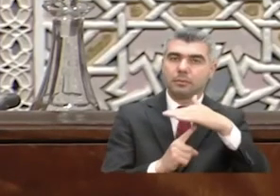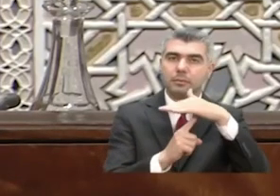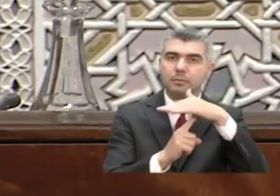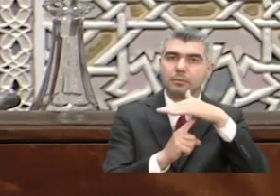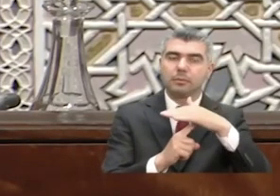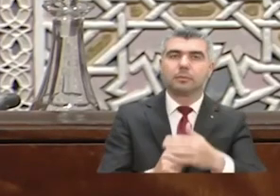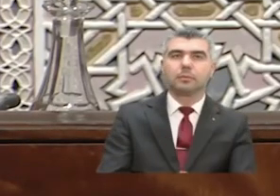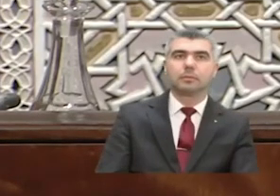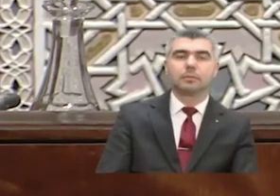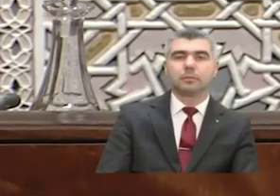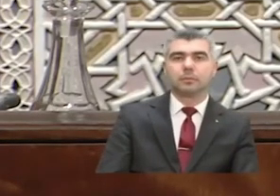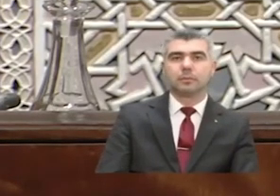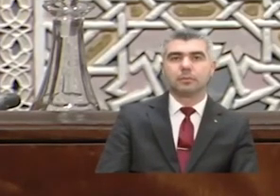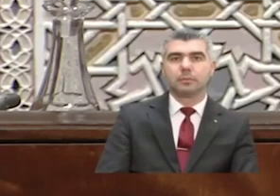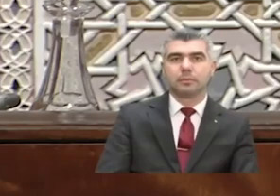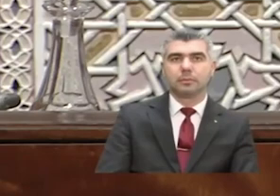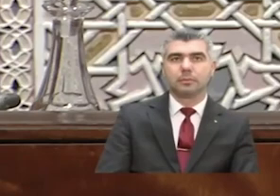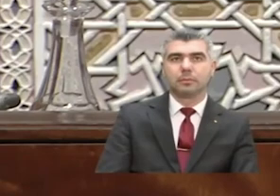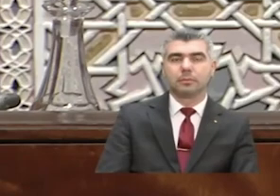الرئيس،